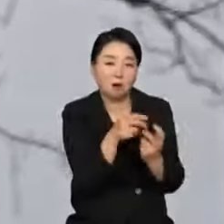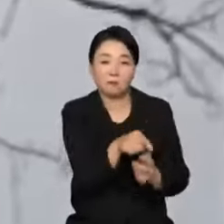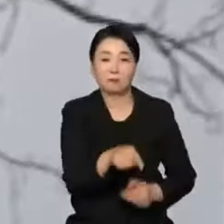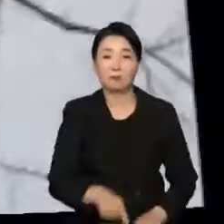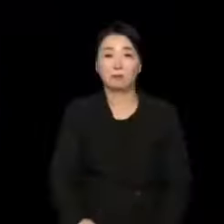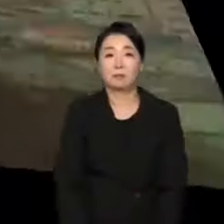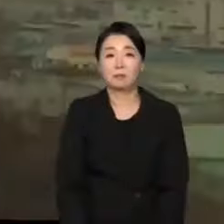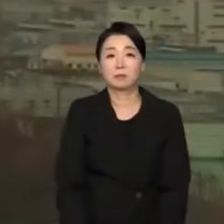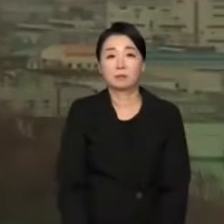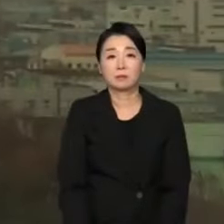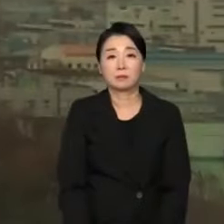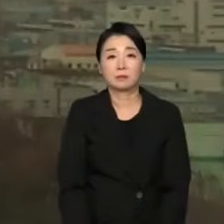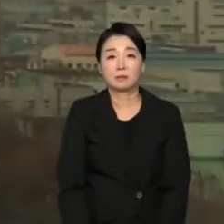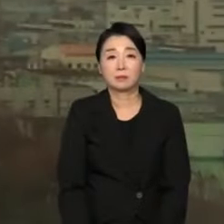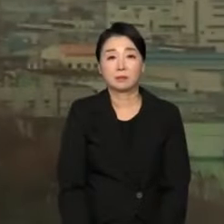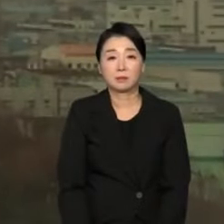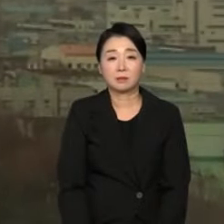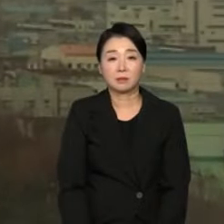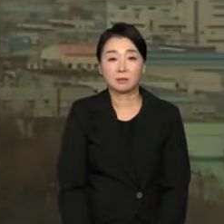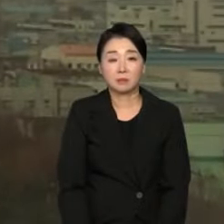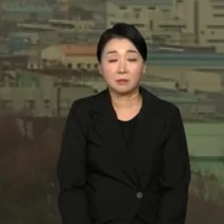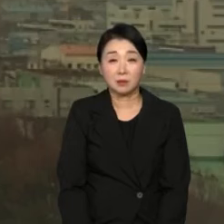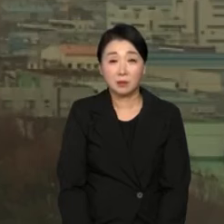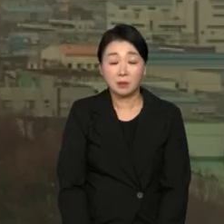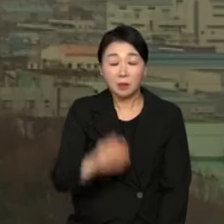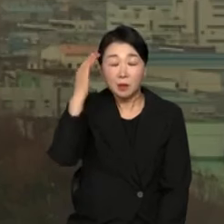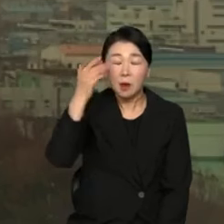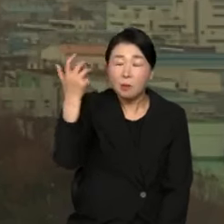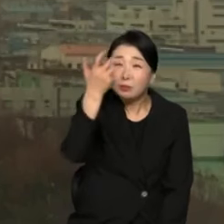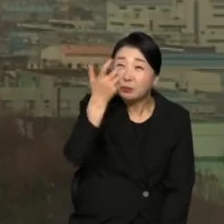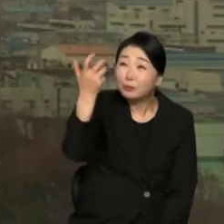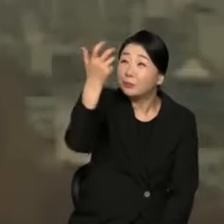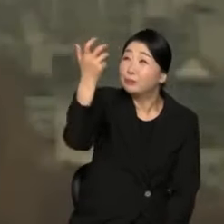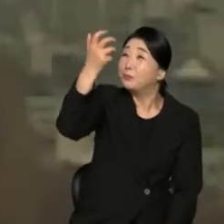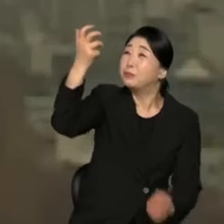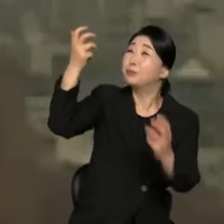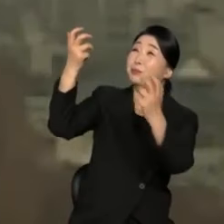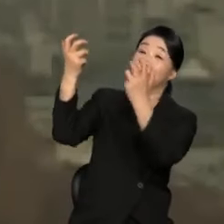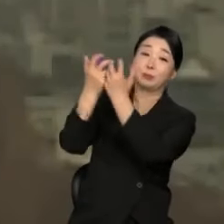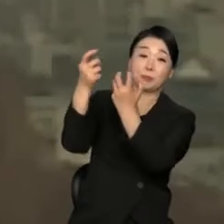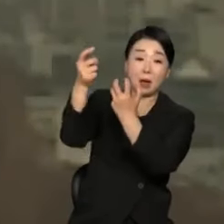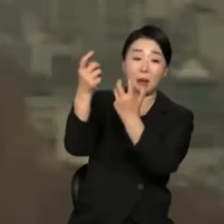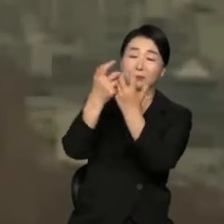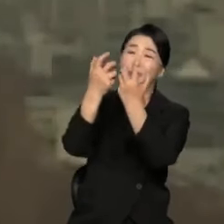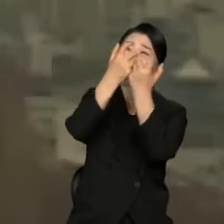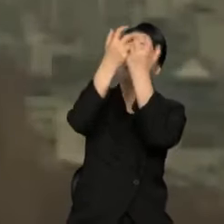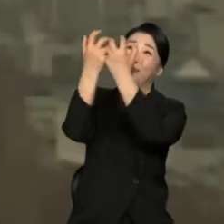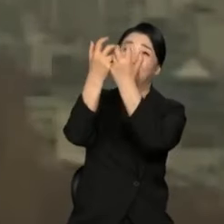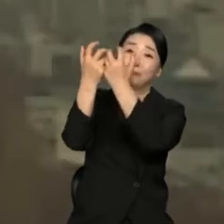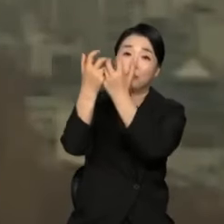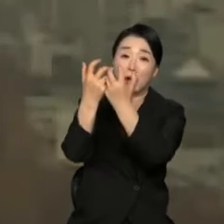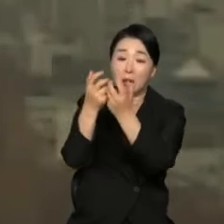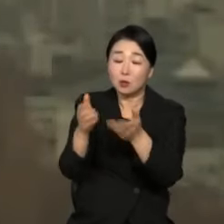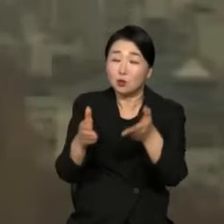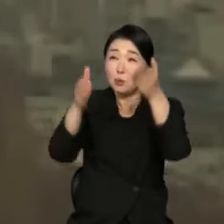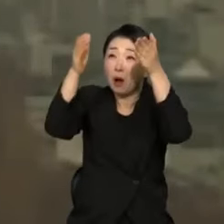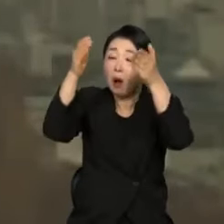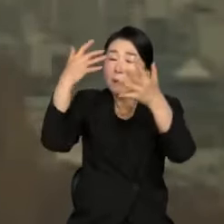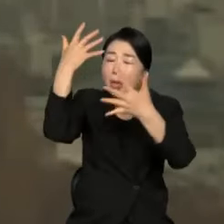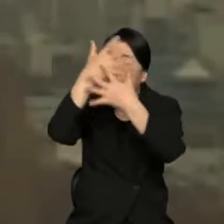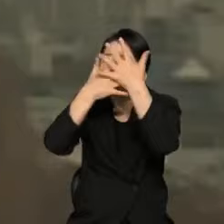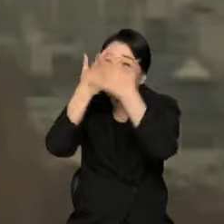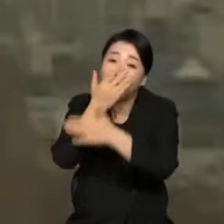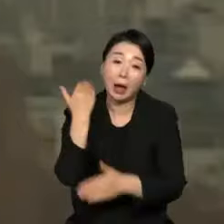설명했습니다. 검은 연기가 하늘로 치솟습니다. 퍼진 연기 때문에 주변에 있는 건물도 잘 보이지